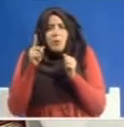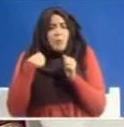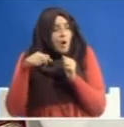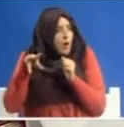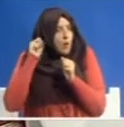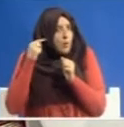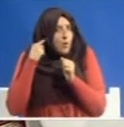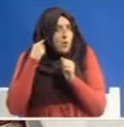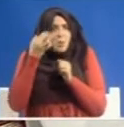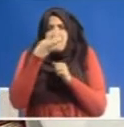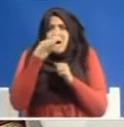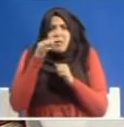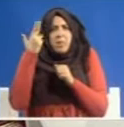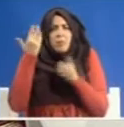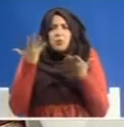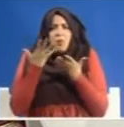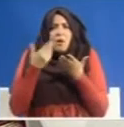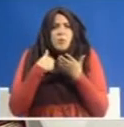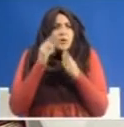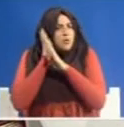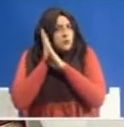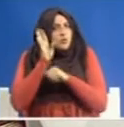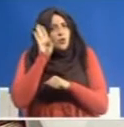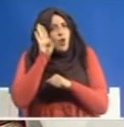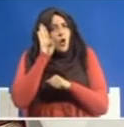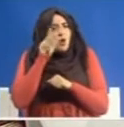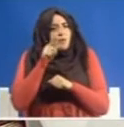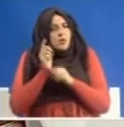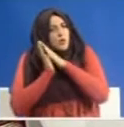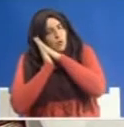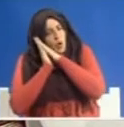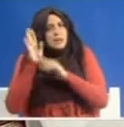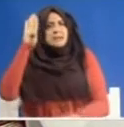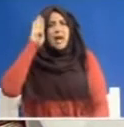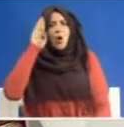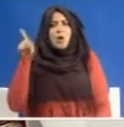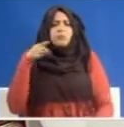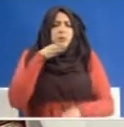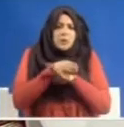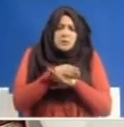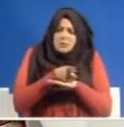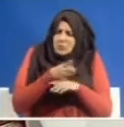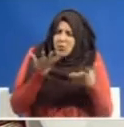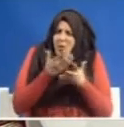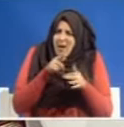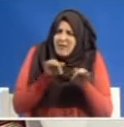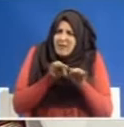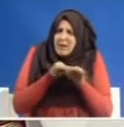سمعته بأذني لكن لم أفهم ماذا يقول. قلت له لماذا تفعل هذه الأفعال